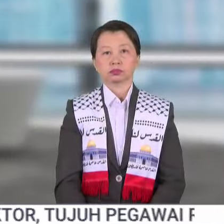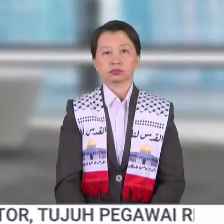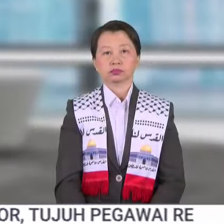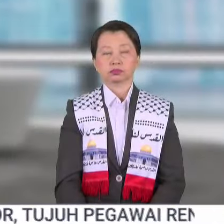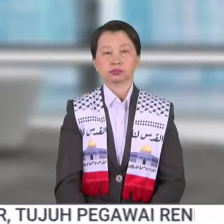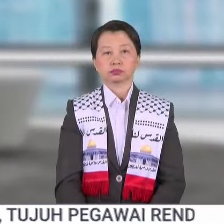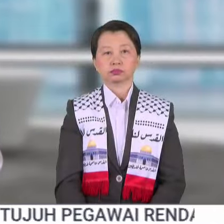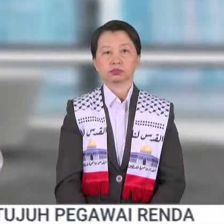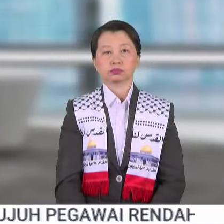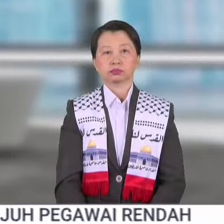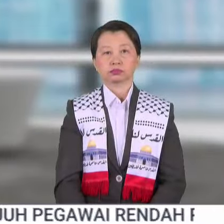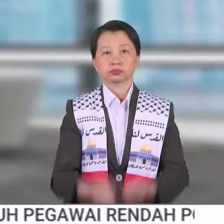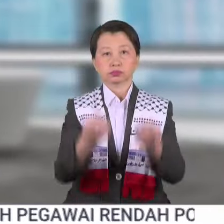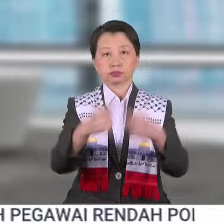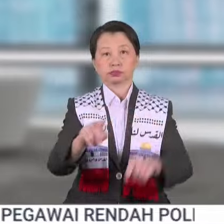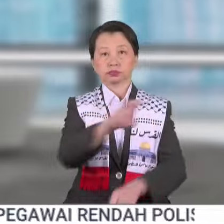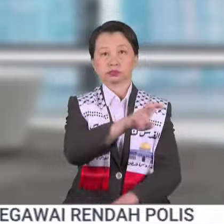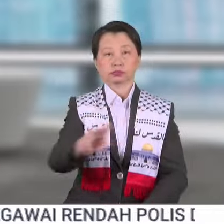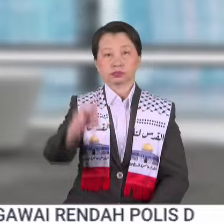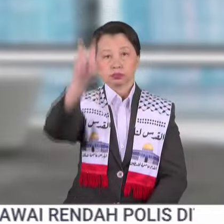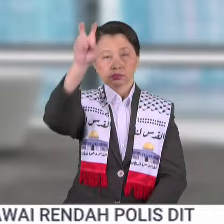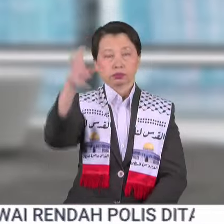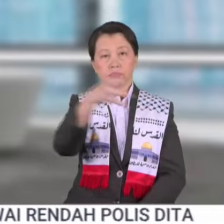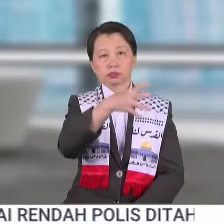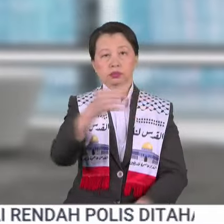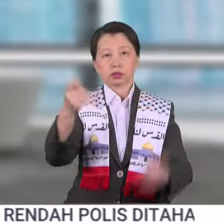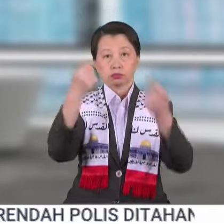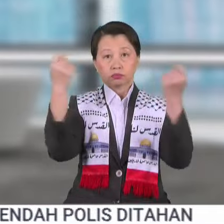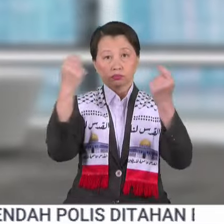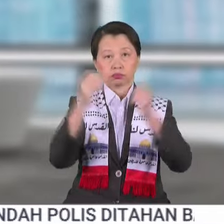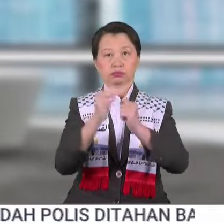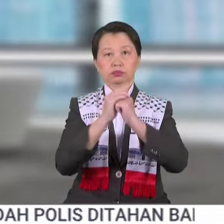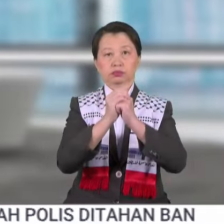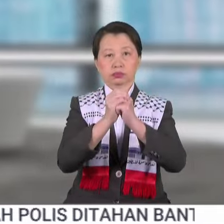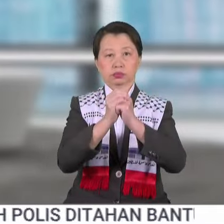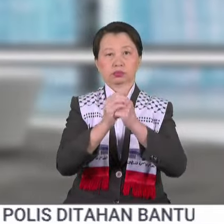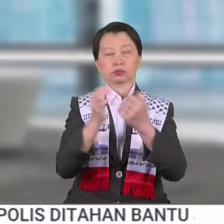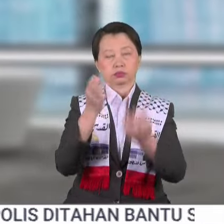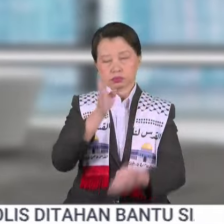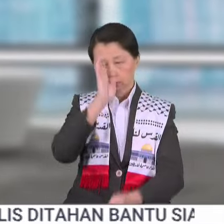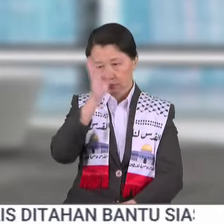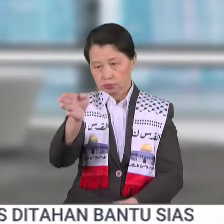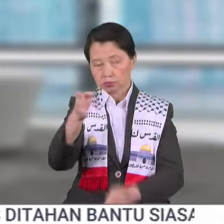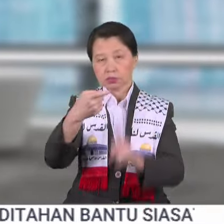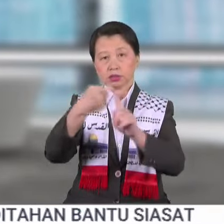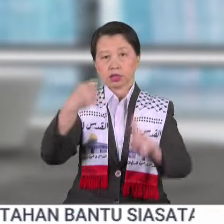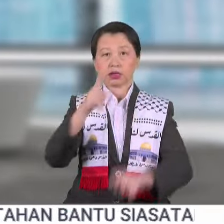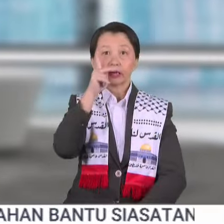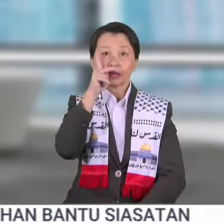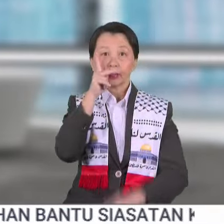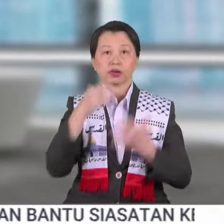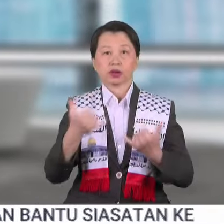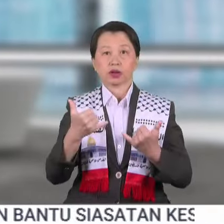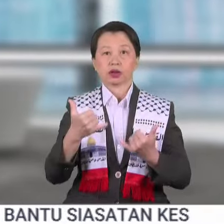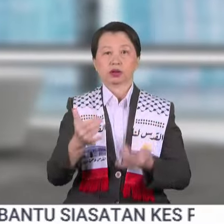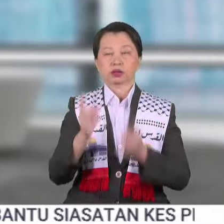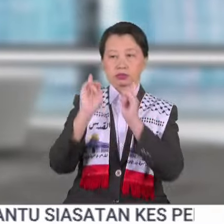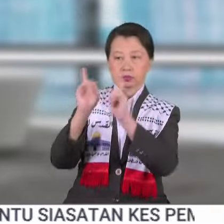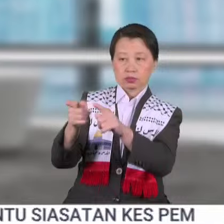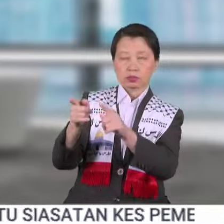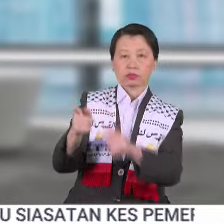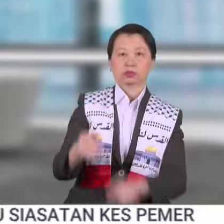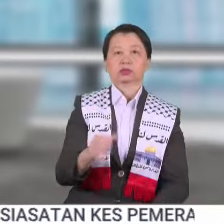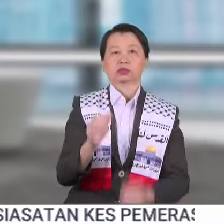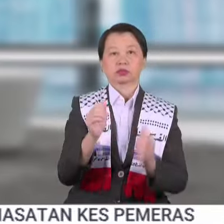Baik, kembali dalam berita wilayah. Peristiwa Isra' Mikraj dan tarikan Tahun Baharu Cina antara fokus negeri Kedah hari ini. Langsung ke